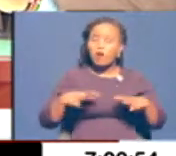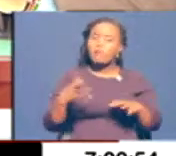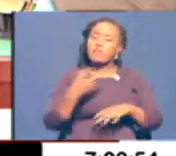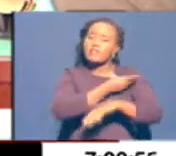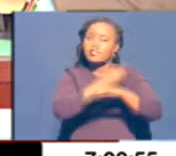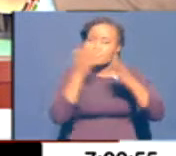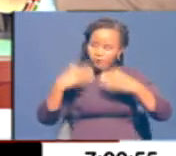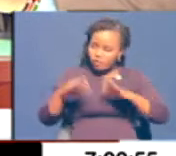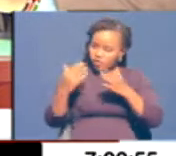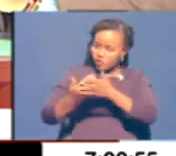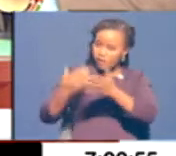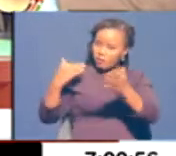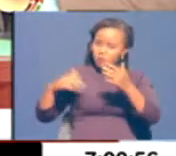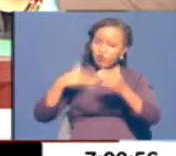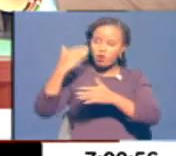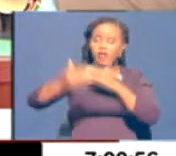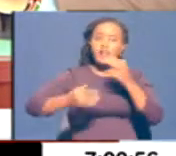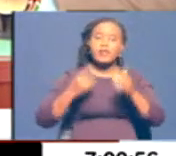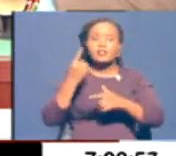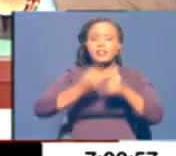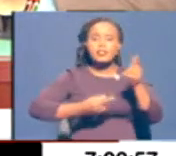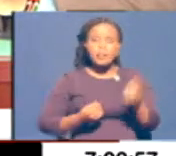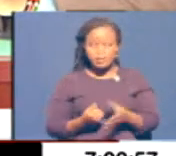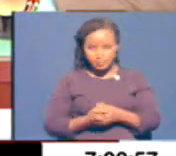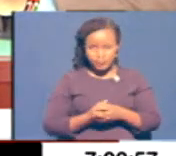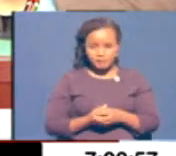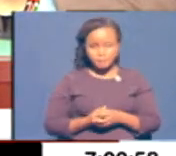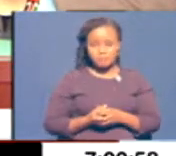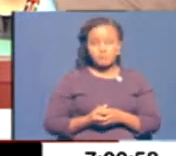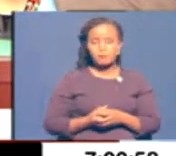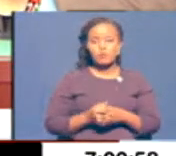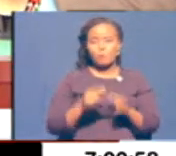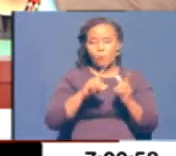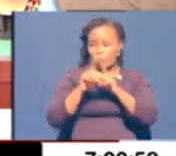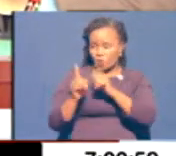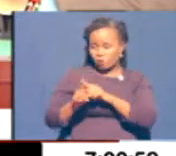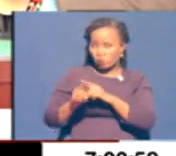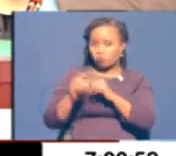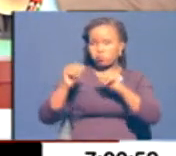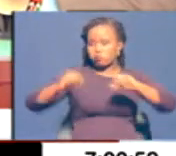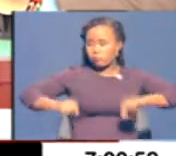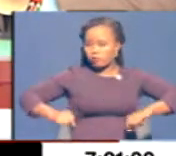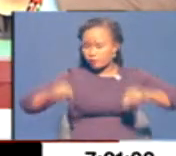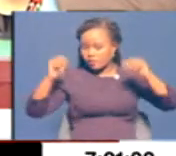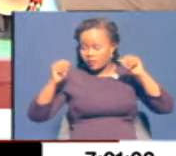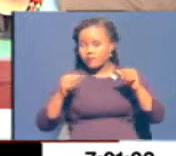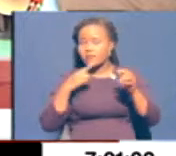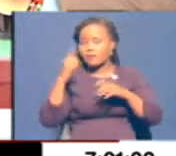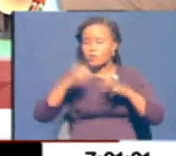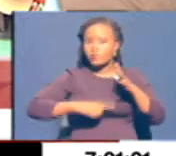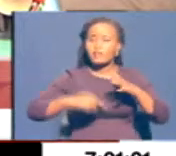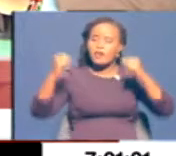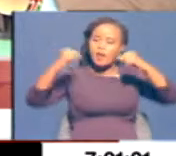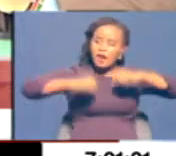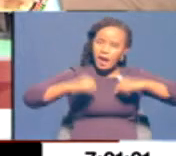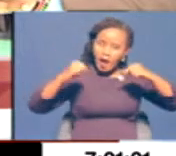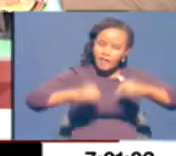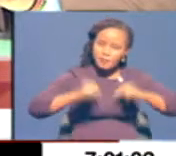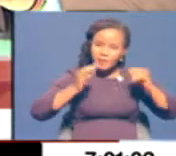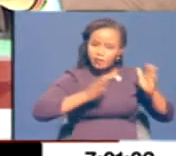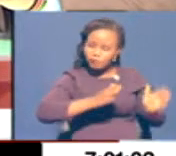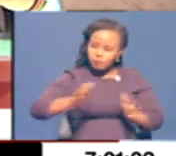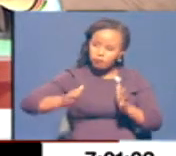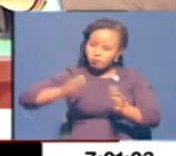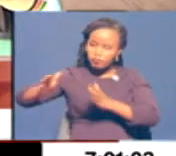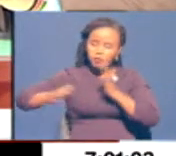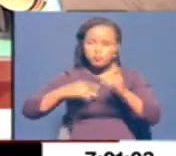ujao. Mwenyekiti wa jopo la chanjo za COVID-19 Daktari Willis Akhwale amesema makubaliano yanatayarishwa ili kutoa mwongozo